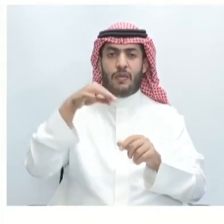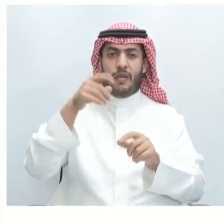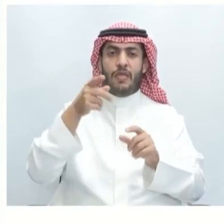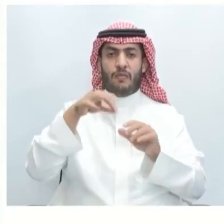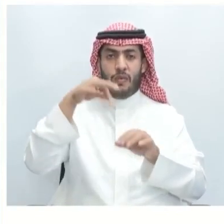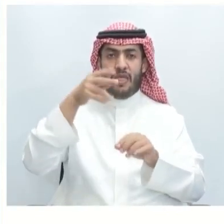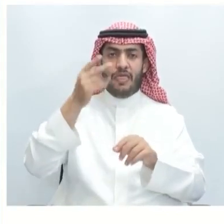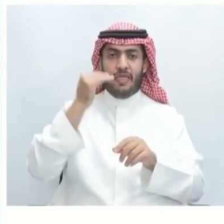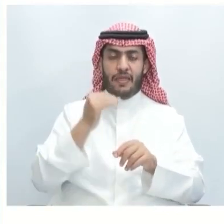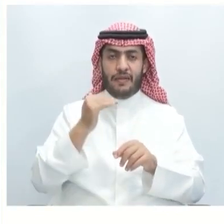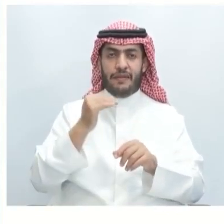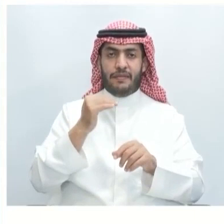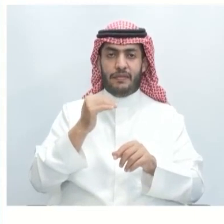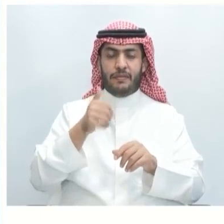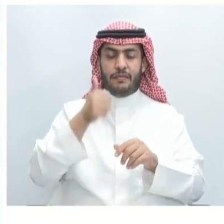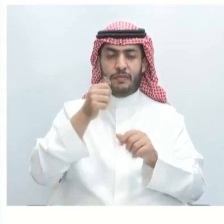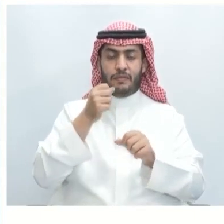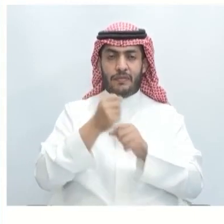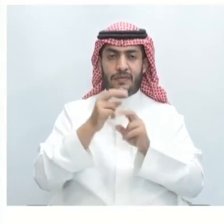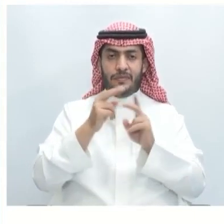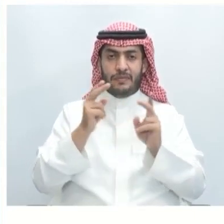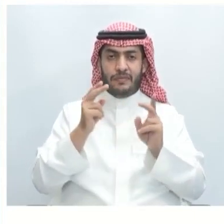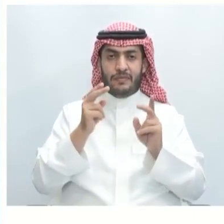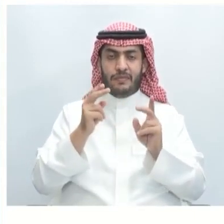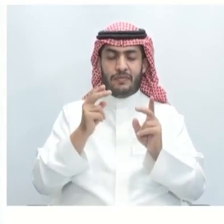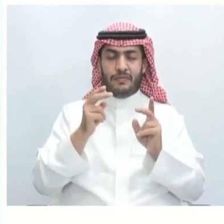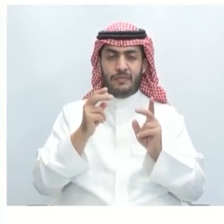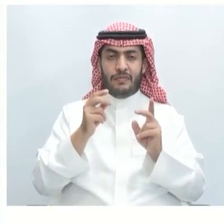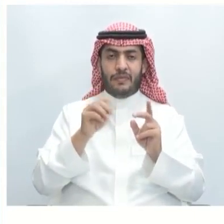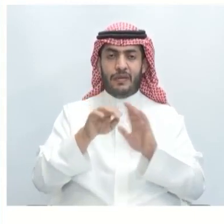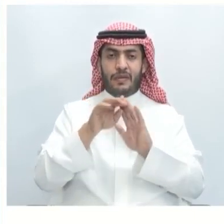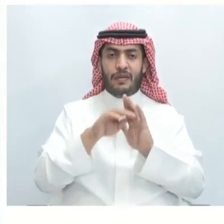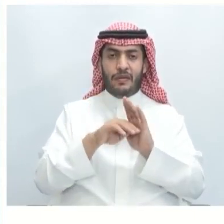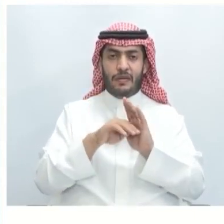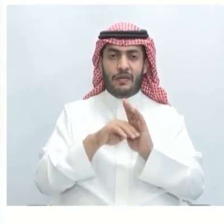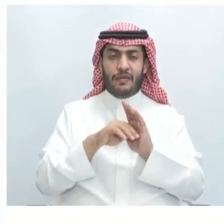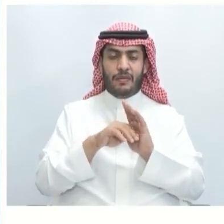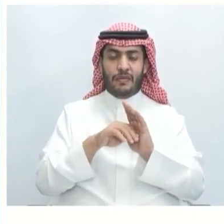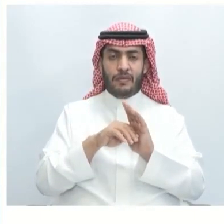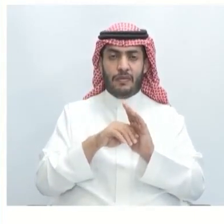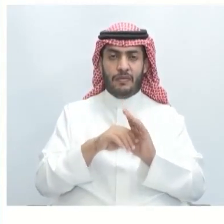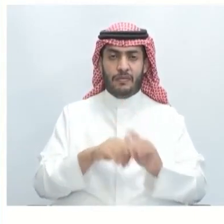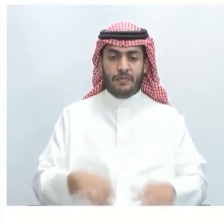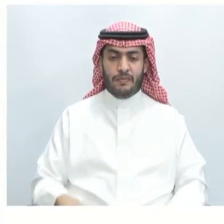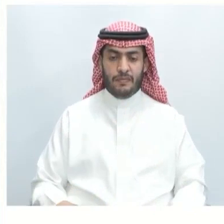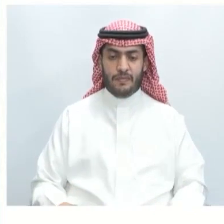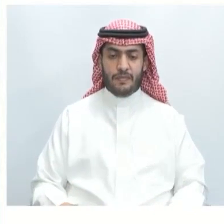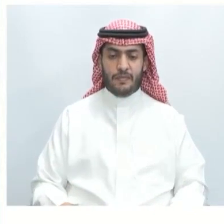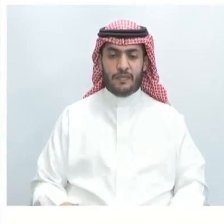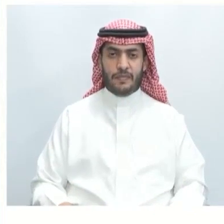اخرى اذا نستطيع ان نوظف الاداه مره اخرى في حال تغيرت المعطيات او البيانات